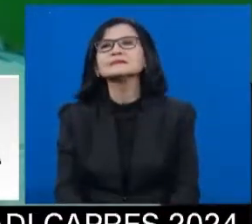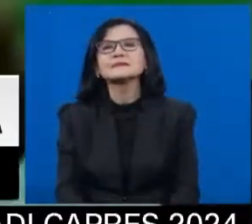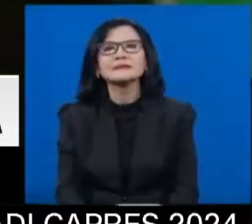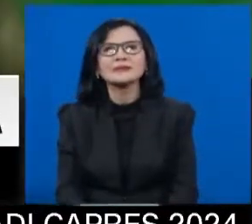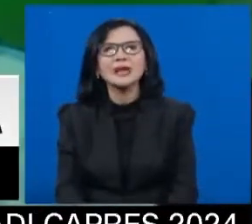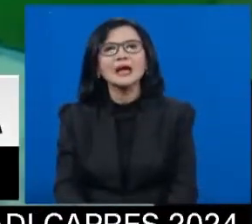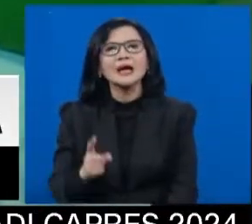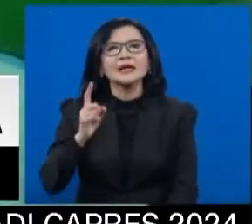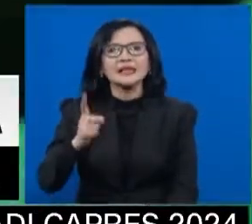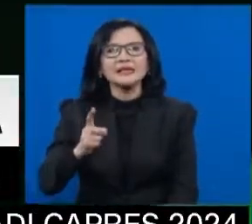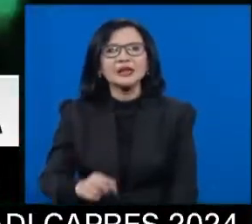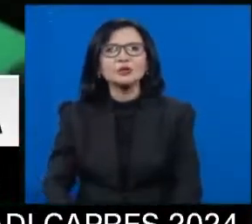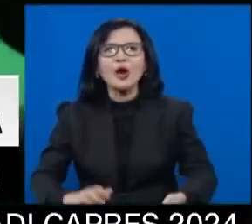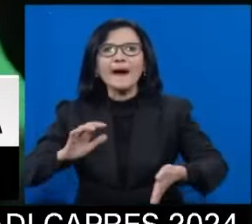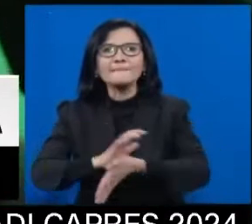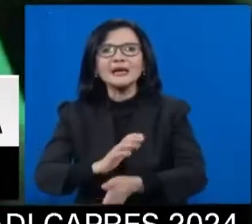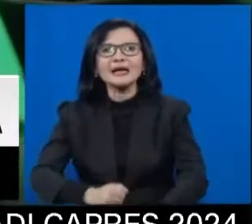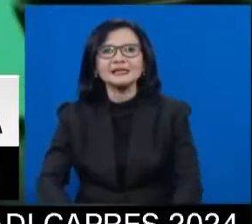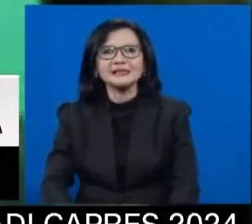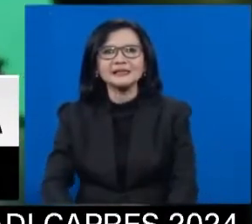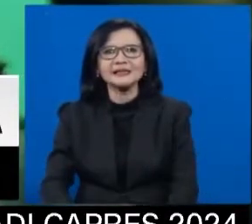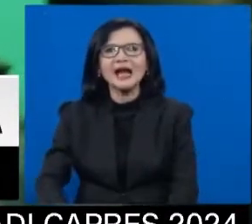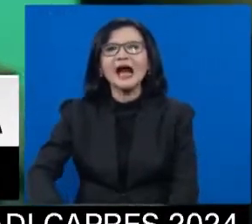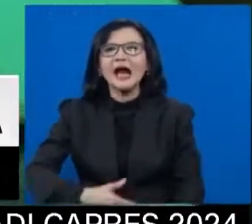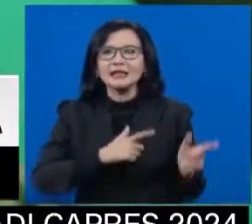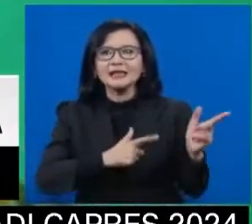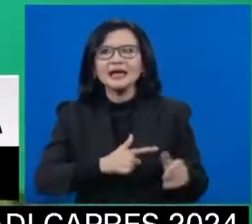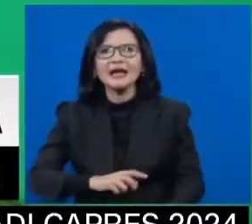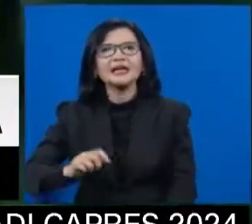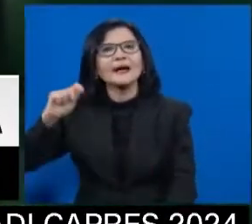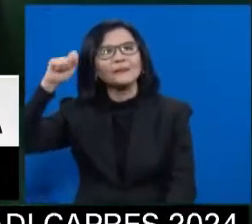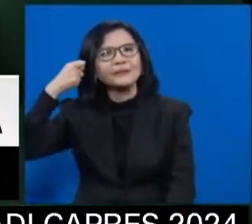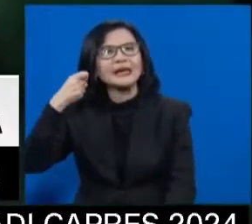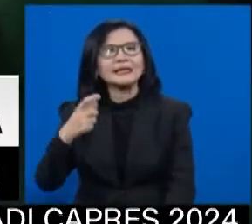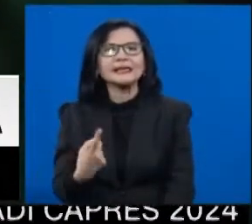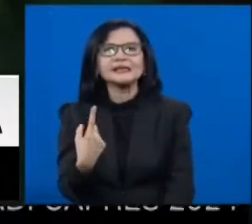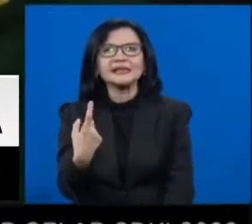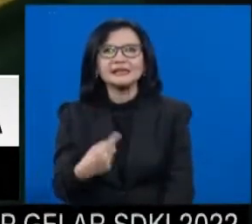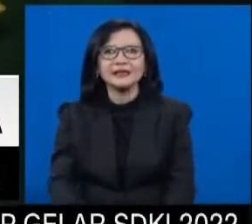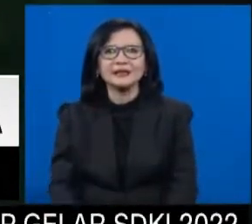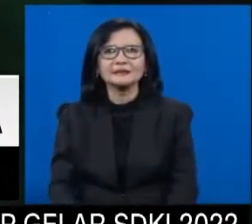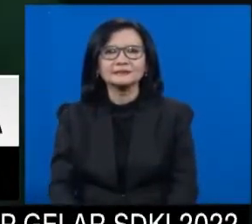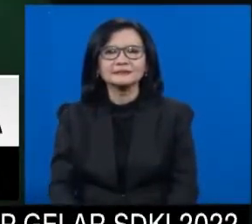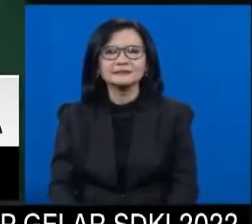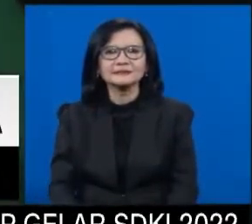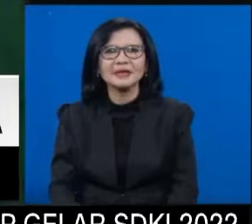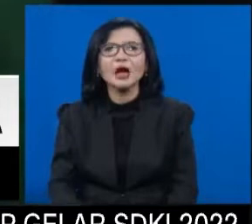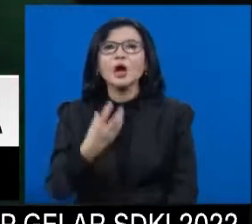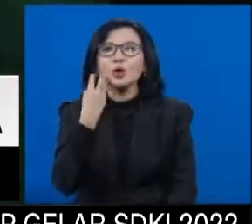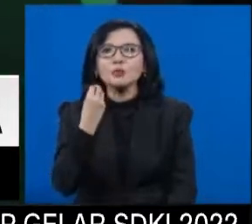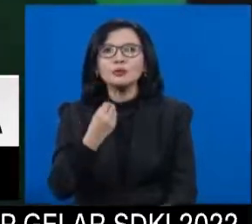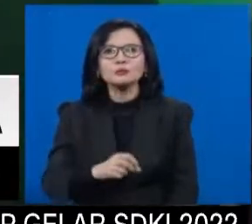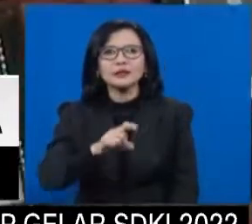Sementara itu, salah satu veteran pejuang kemerdekaan punya cara tersendiri memperingati Hari Pahlawan. Isan Bin Sane, veteran berusia